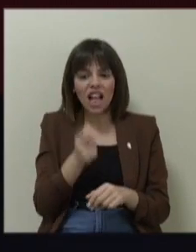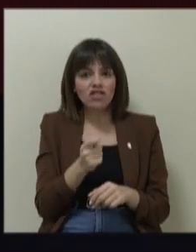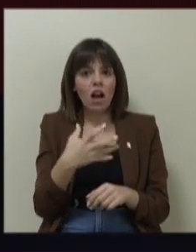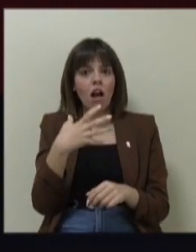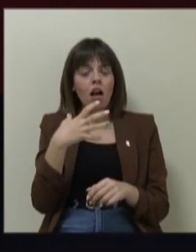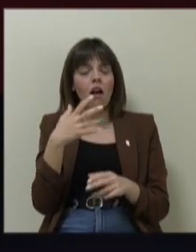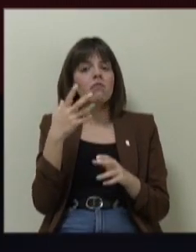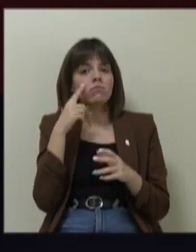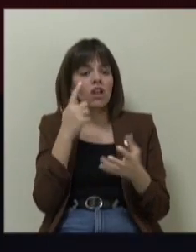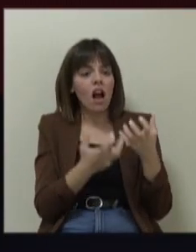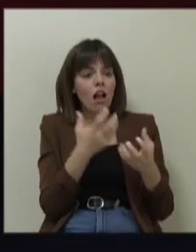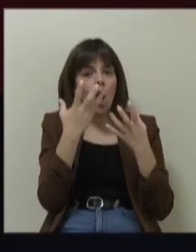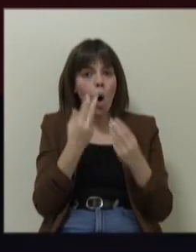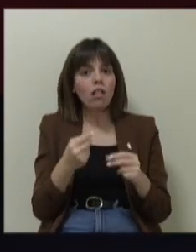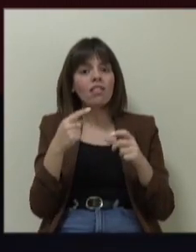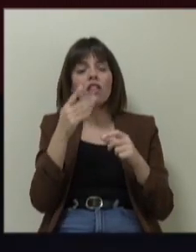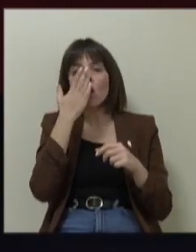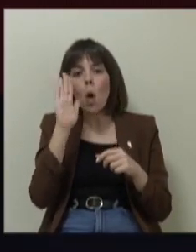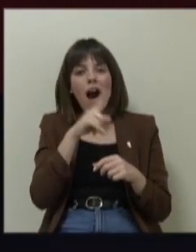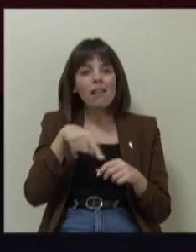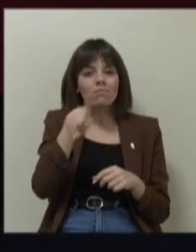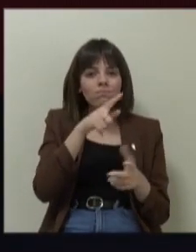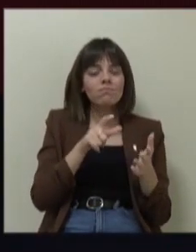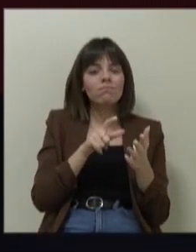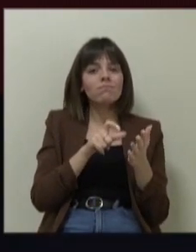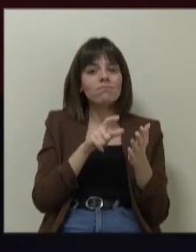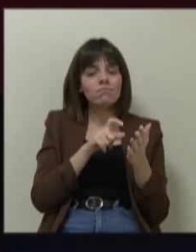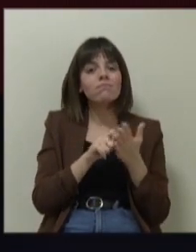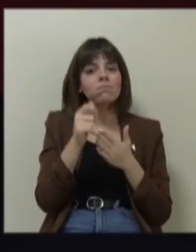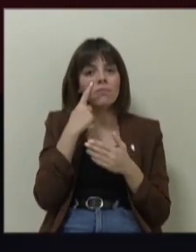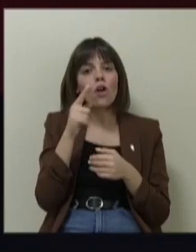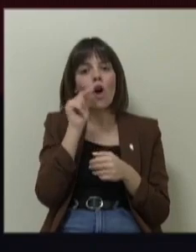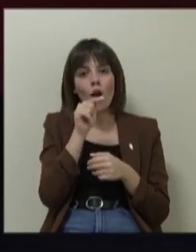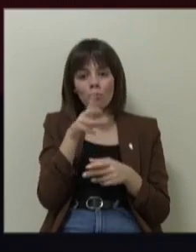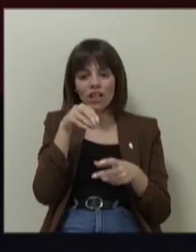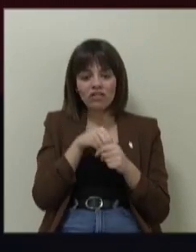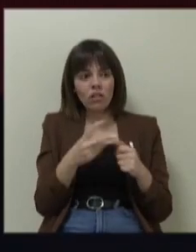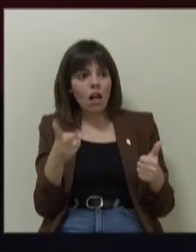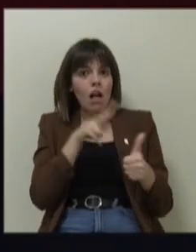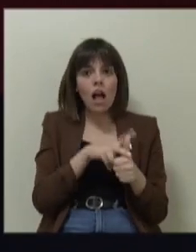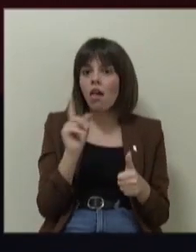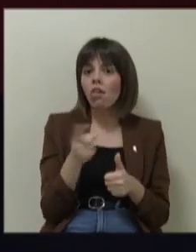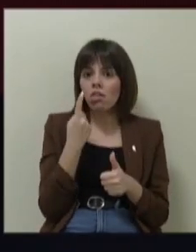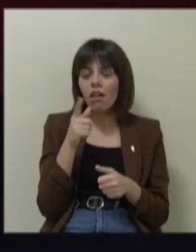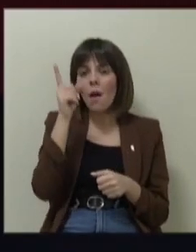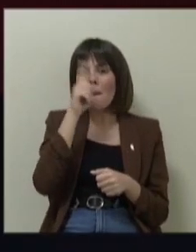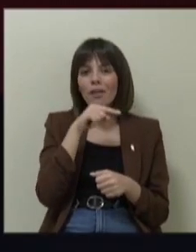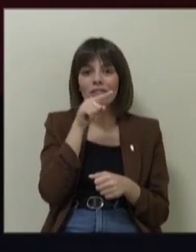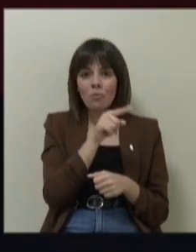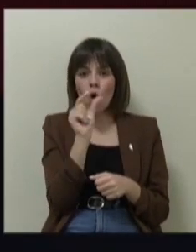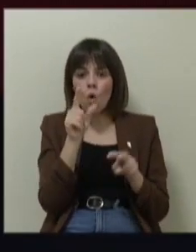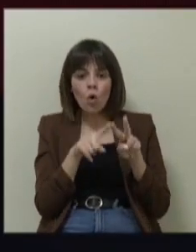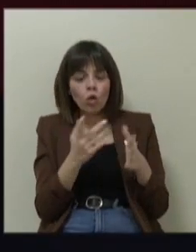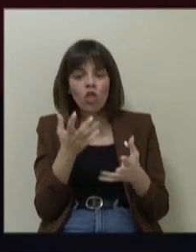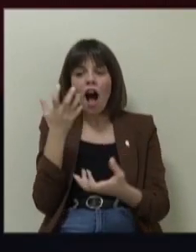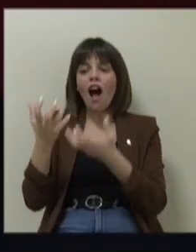olan ekolojiyi, doğayı bu yarattığımız uygarlık içine dahil etmiyoruz. Dolayısıyla o undan,